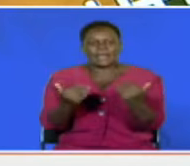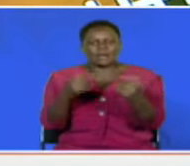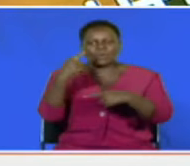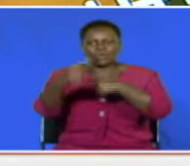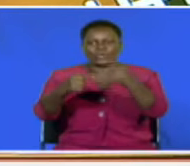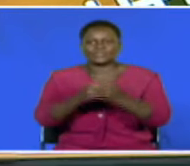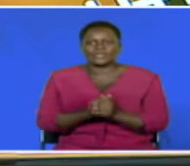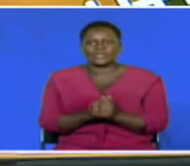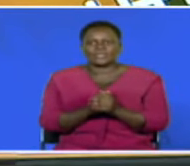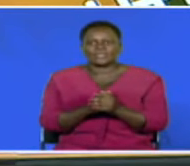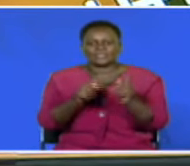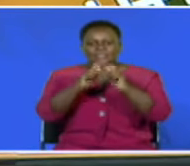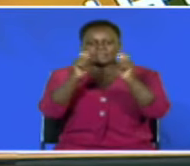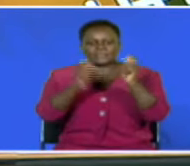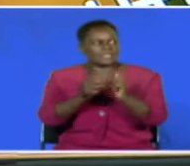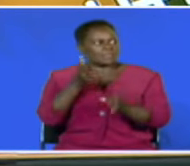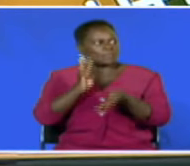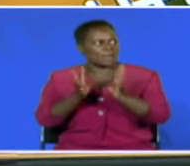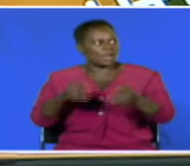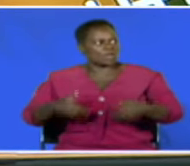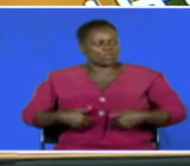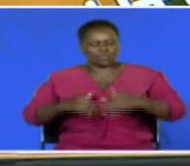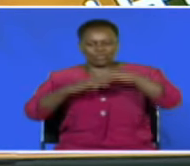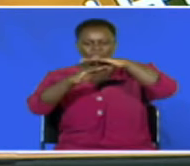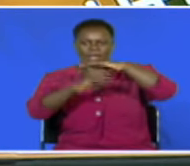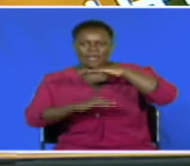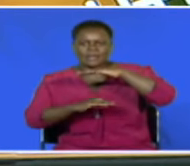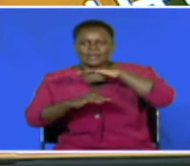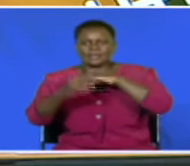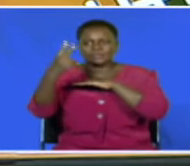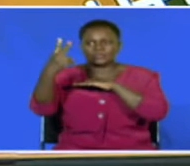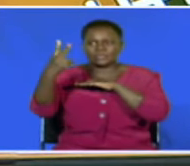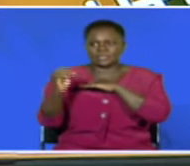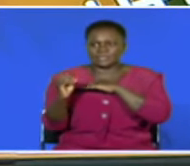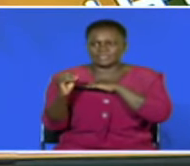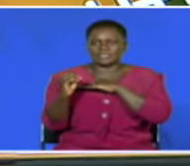tukisonga mbele ni kwamba kikosi cha riadha kwa chipukizi wasiozidi umri wa miaka 20 kimekabidhiwa rasmi.